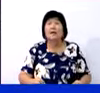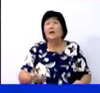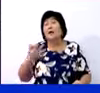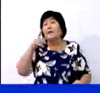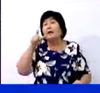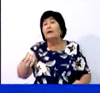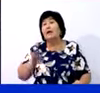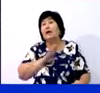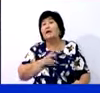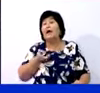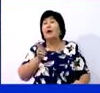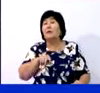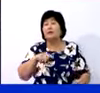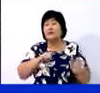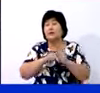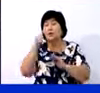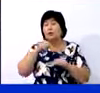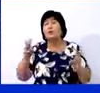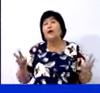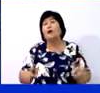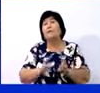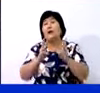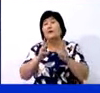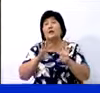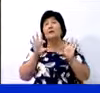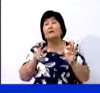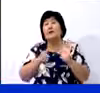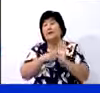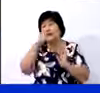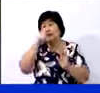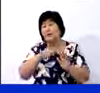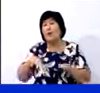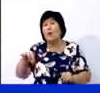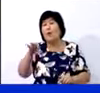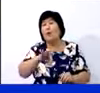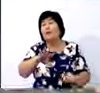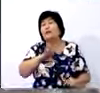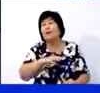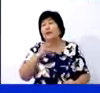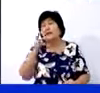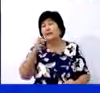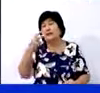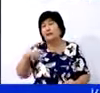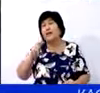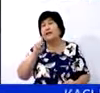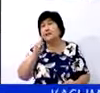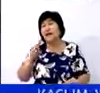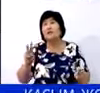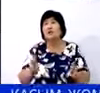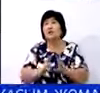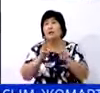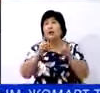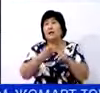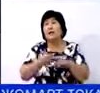5 человек погибли с начала года в результате пожаров. Всего за 7 месяцев в области произошел 321 пожар. Это